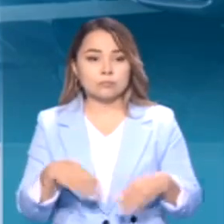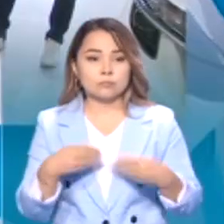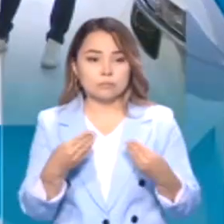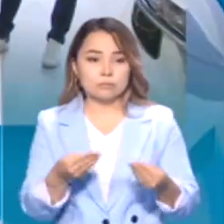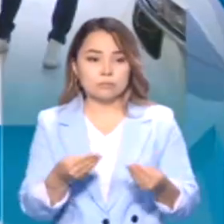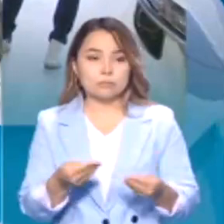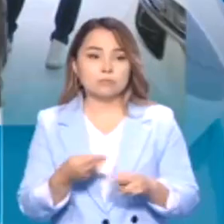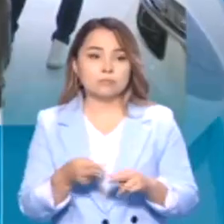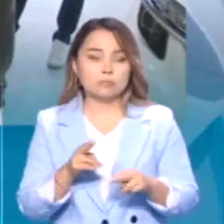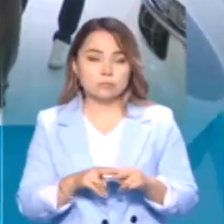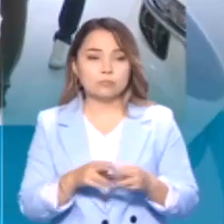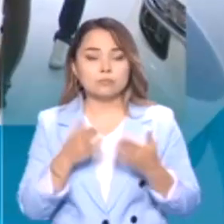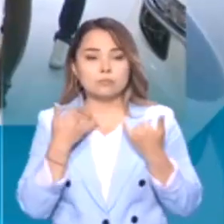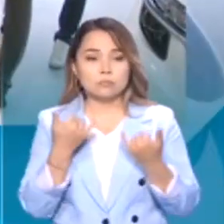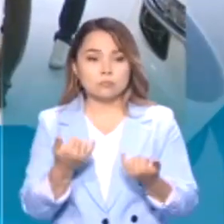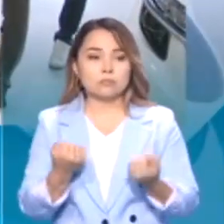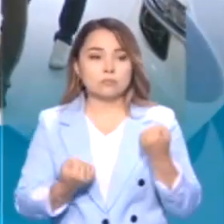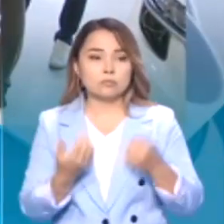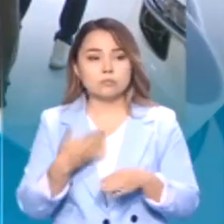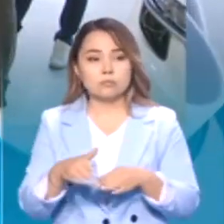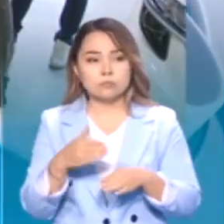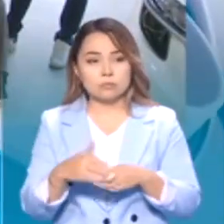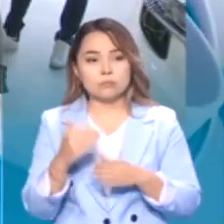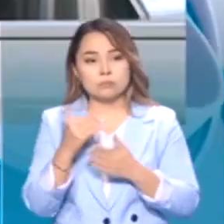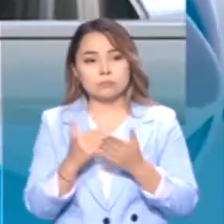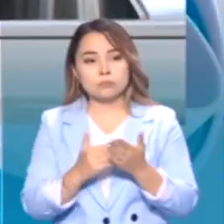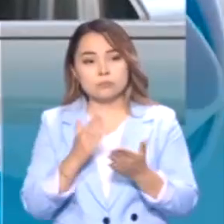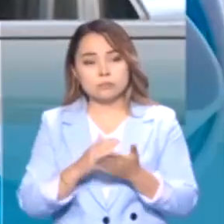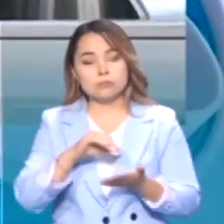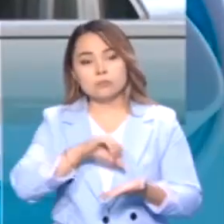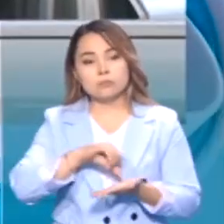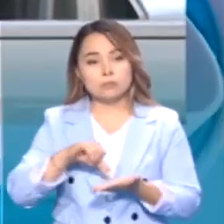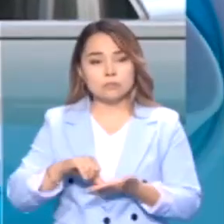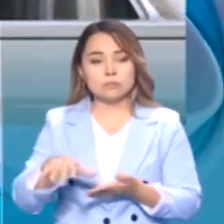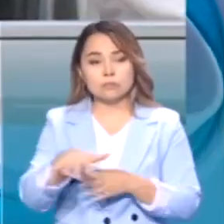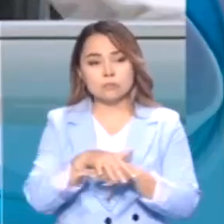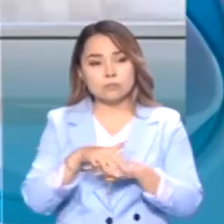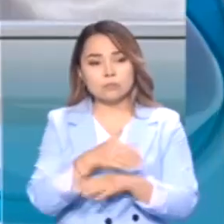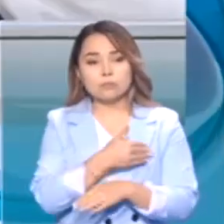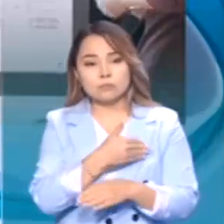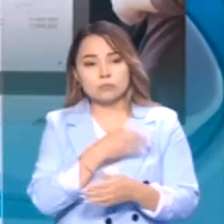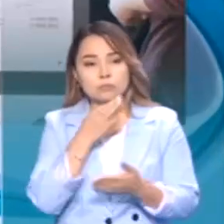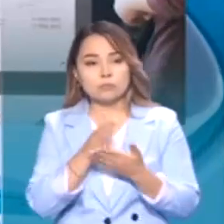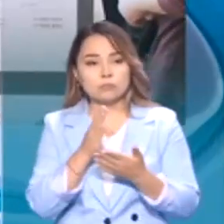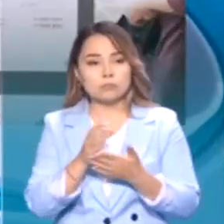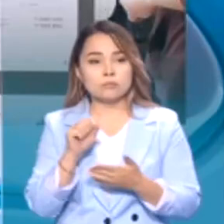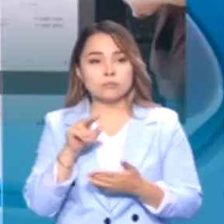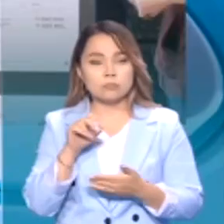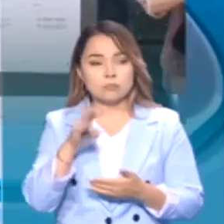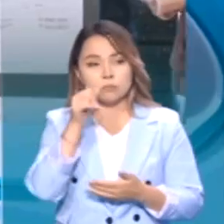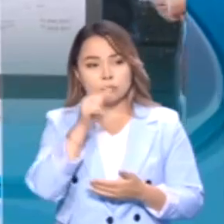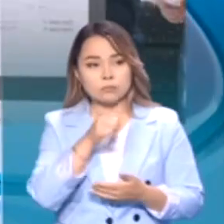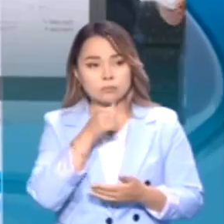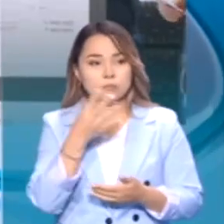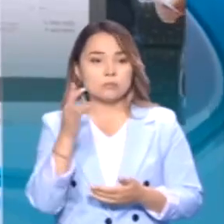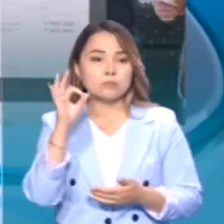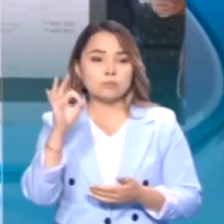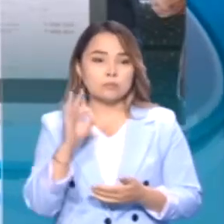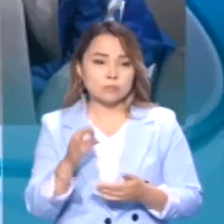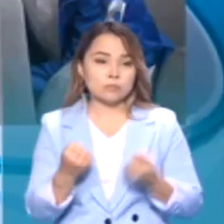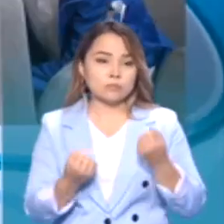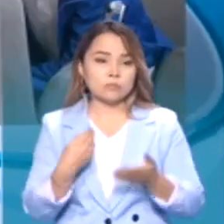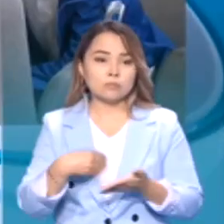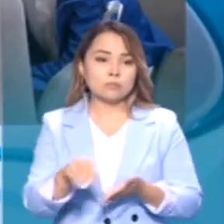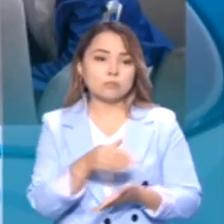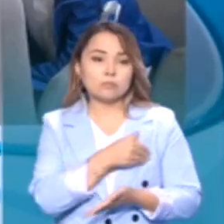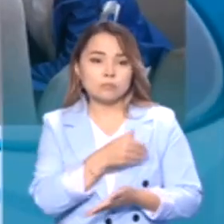еді. Дәл осы жеңілдетілген автонесие бағдарламасына үміттілердің қарасы қалын. Мәселен, биыл ақпан айында 4%-бен көлік